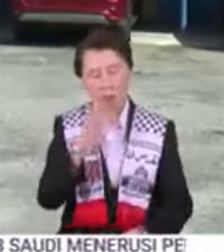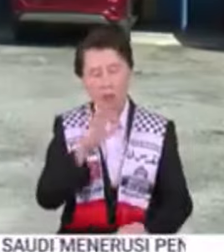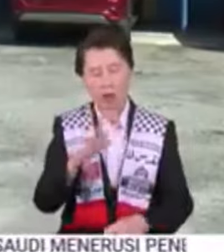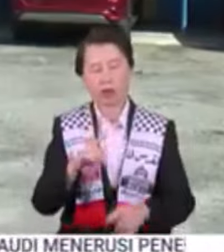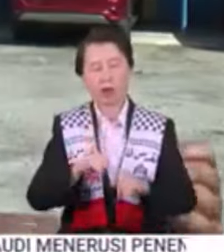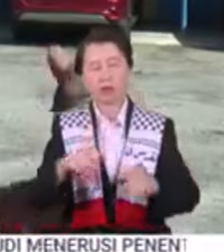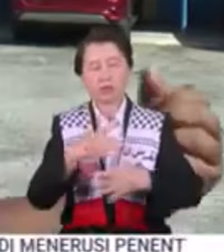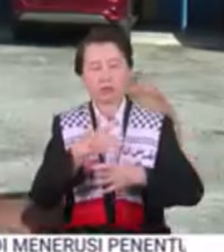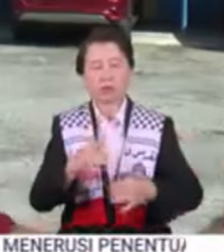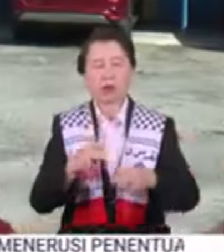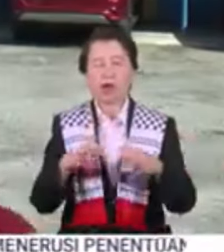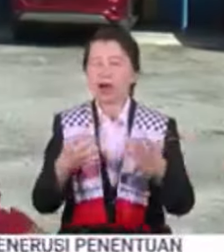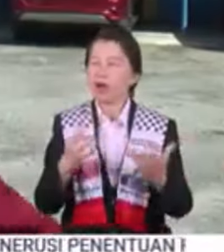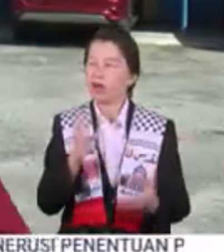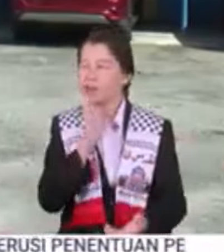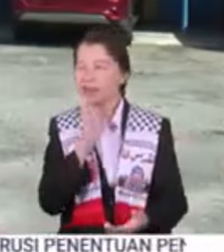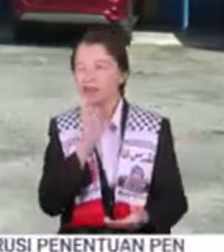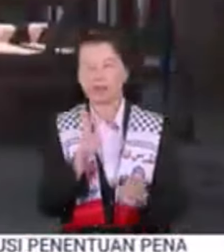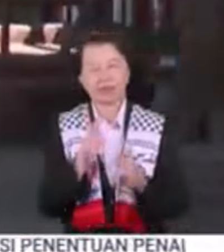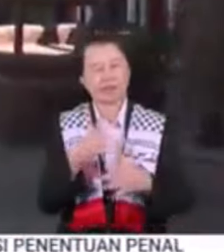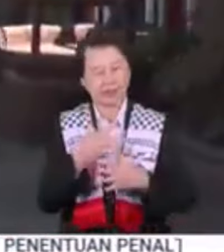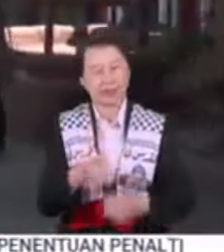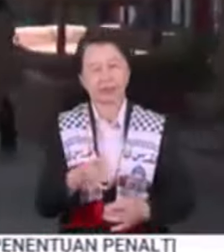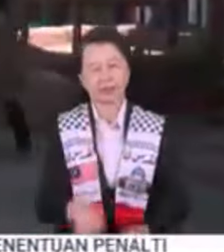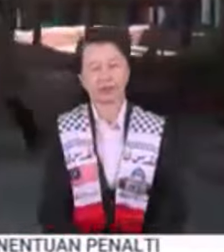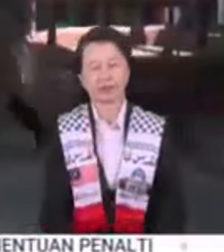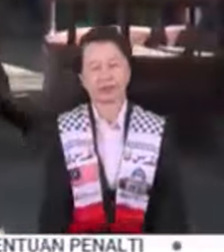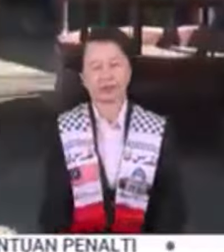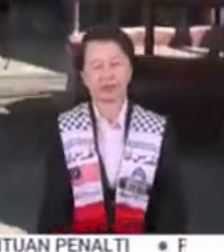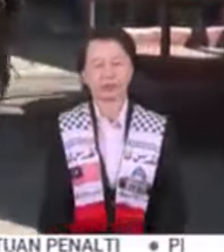saya kata tak tahu nak kata macam mana nak buat lagi.